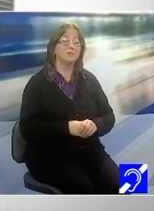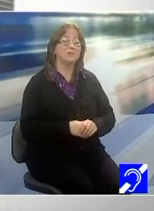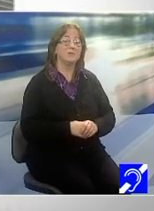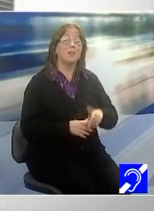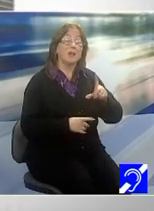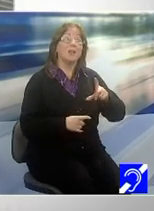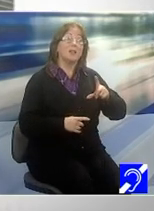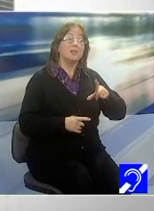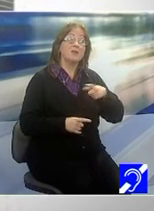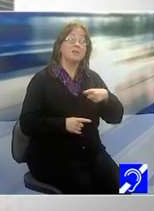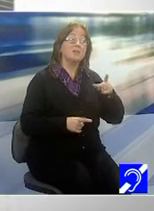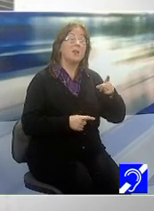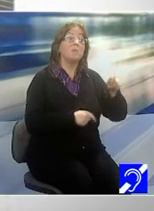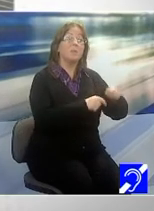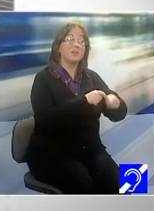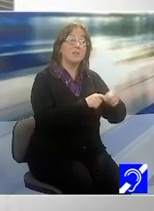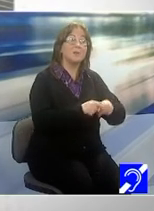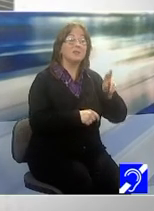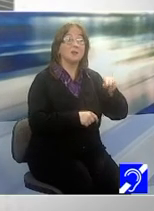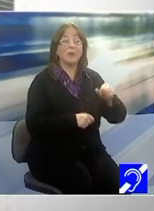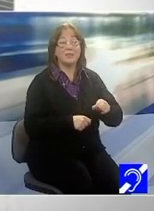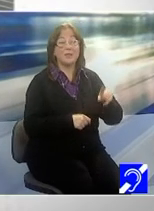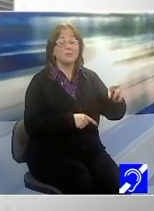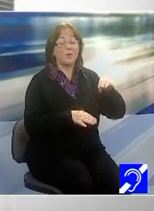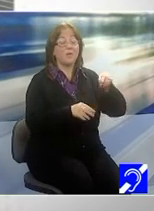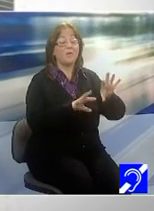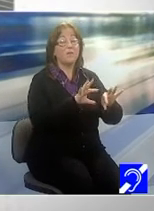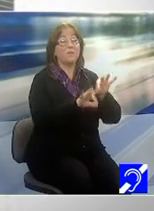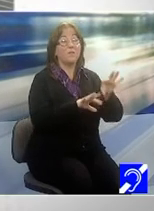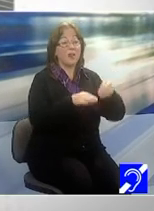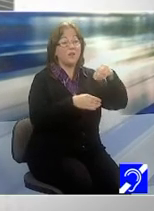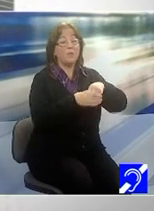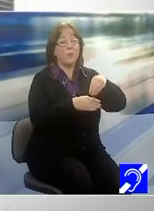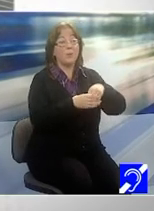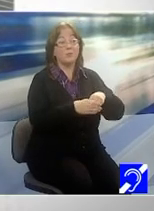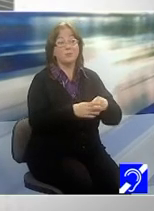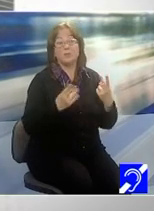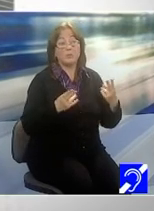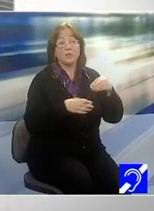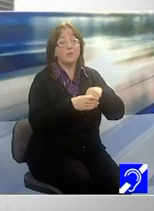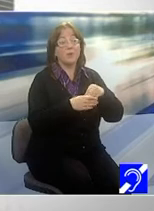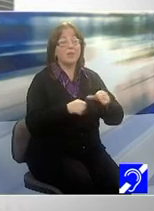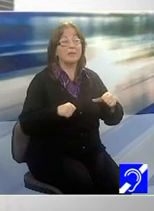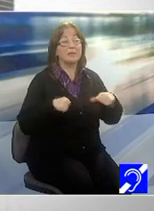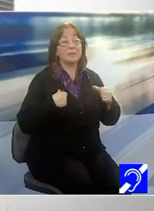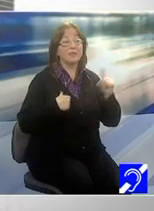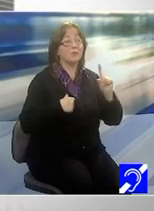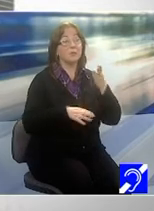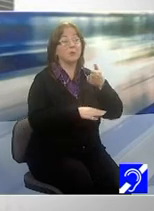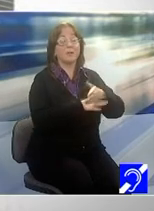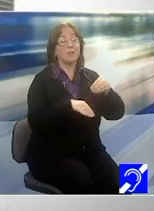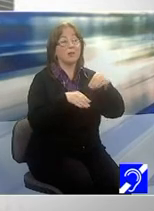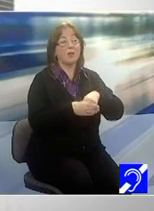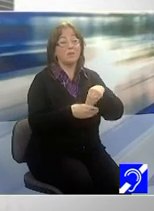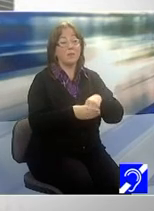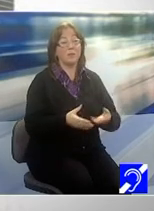votul. Și aici, asta mai ales dacă vorbim despre tinerii care iasă foarte mult în stradă, Nu prea merg la vot, din păcate. Un lucru care nu mi-a plăcut